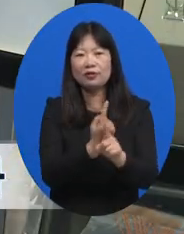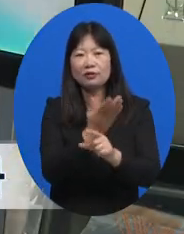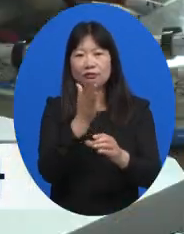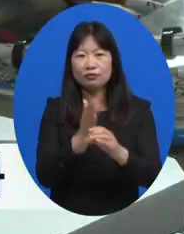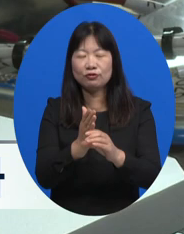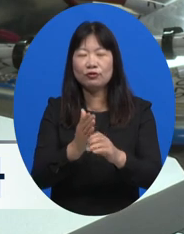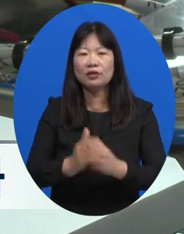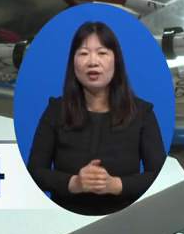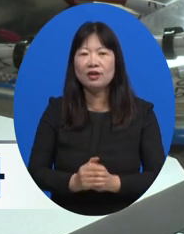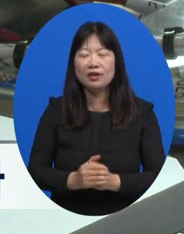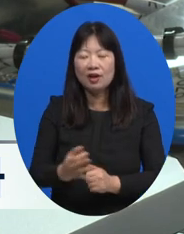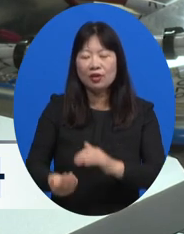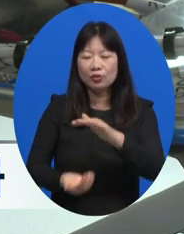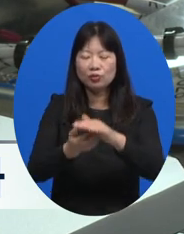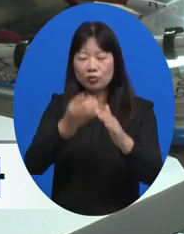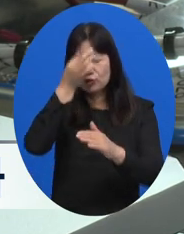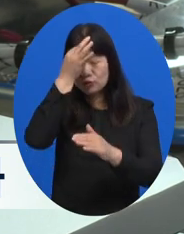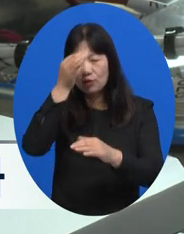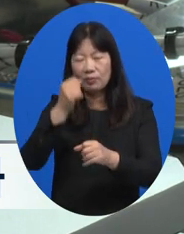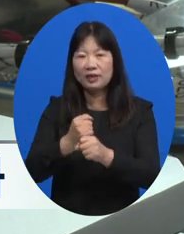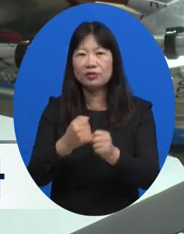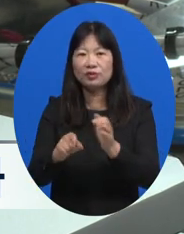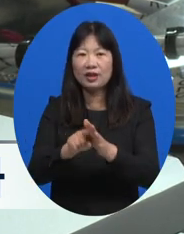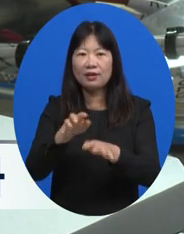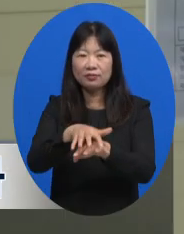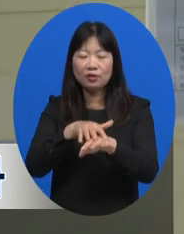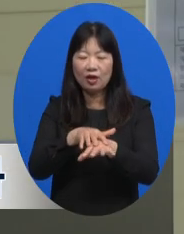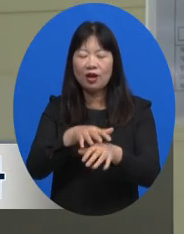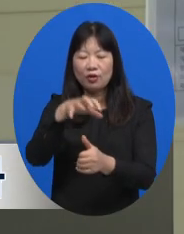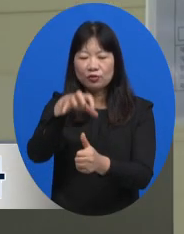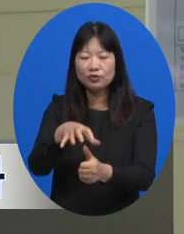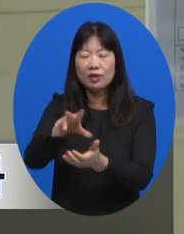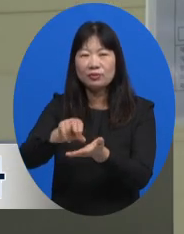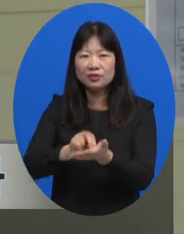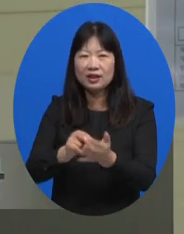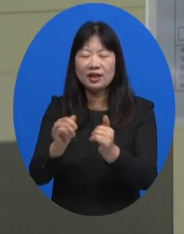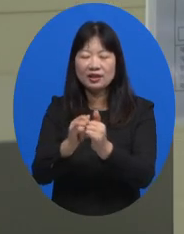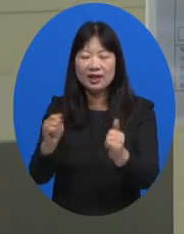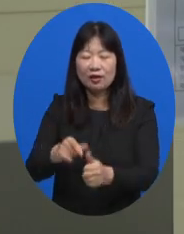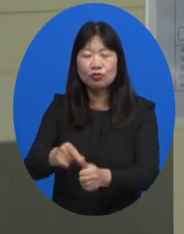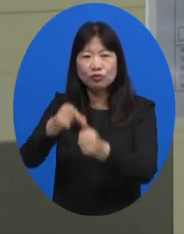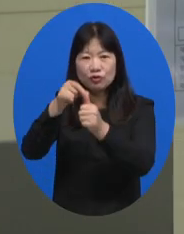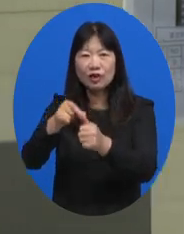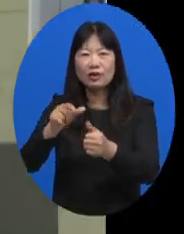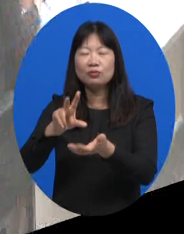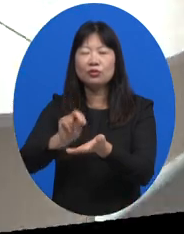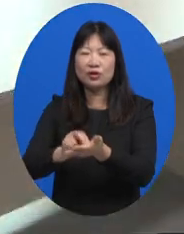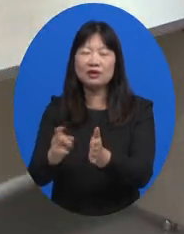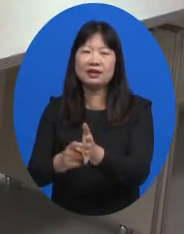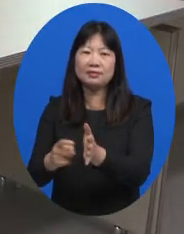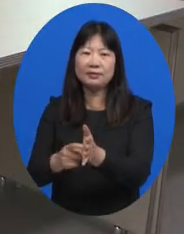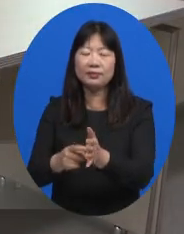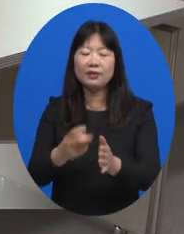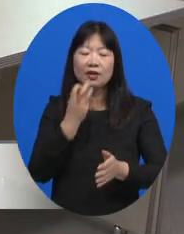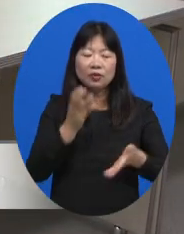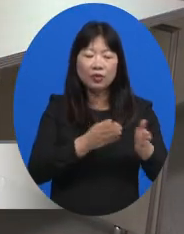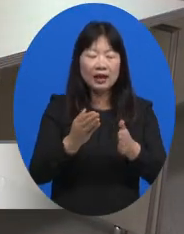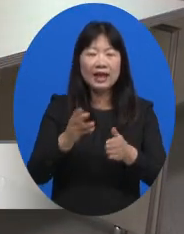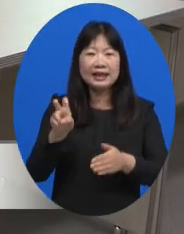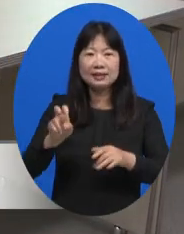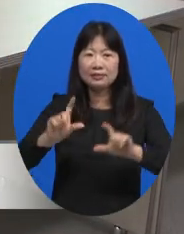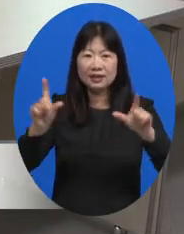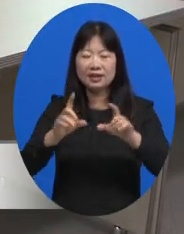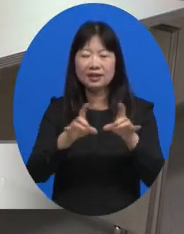있습니다. 이에 고도의 기술 구현을 위한 인프라와 규제 관련 문제, 인재 양성도 시급한 상황. 경기도는